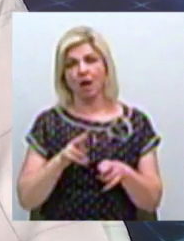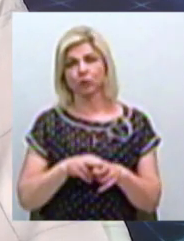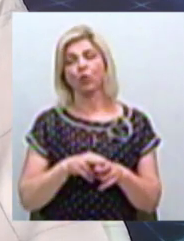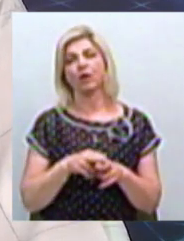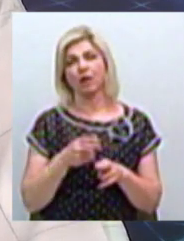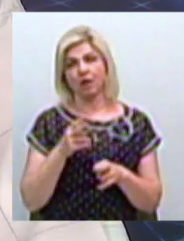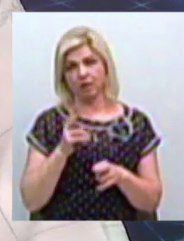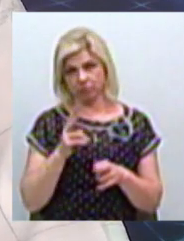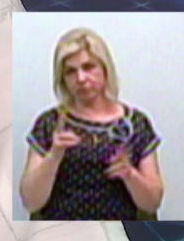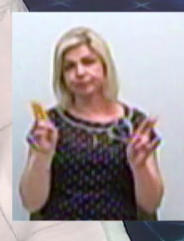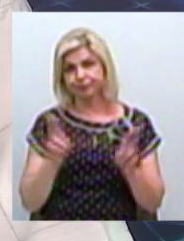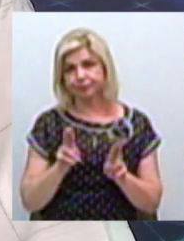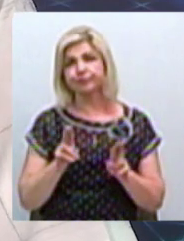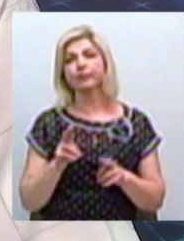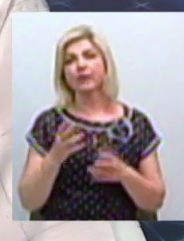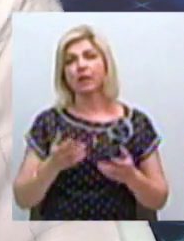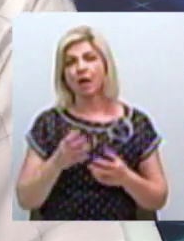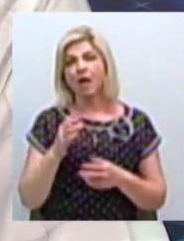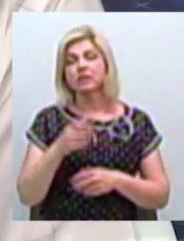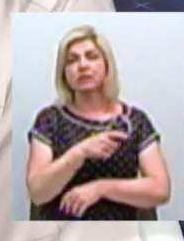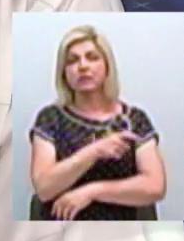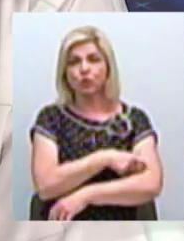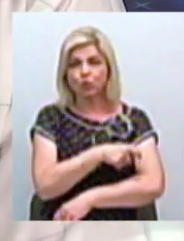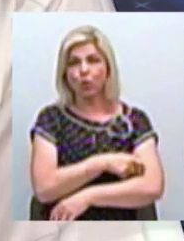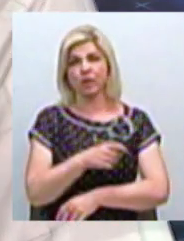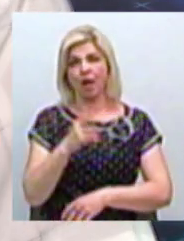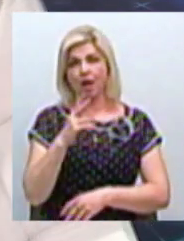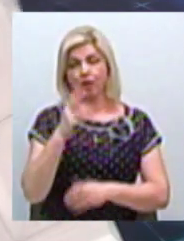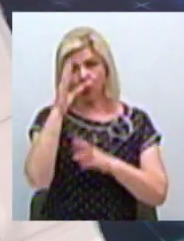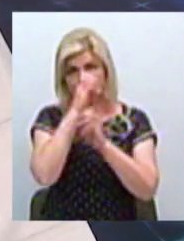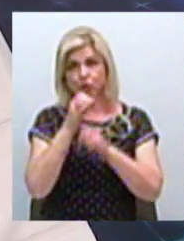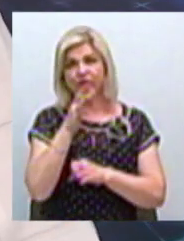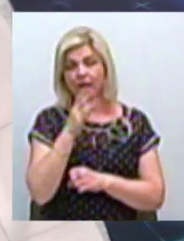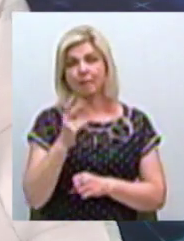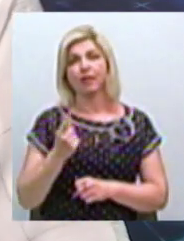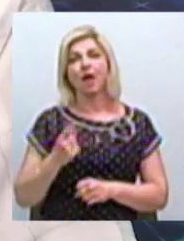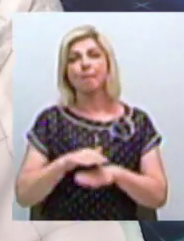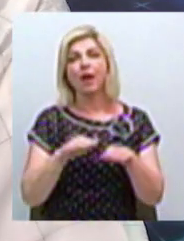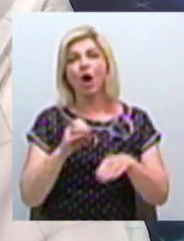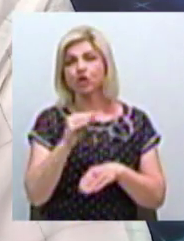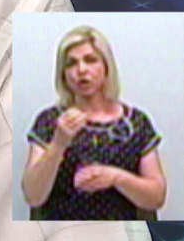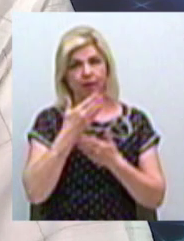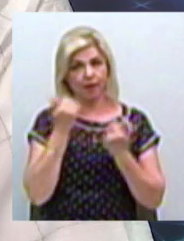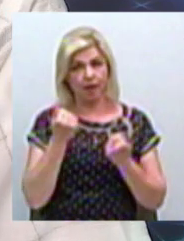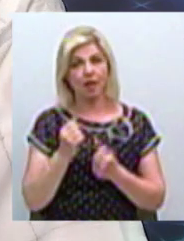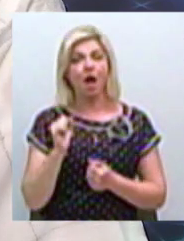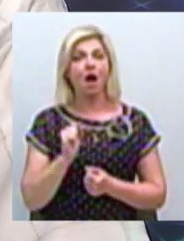применимы к отдыхающим. Спасателей в ночное время на пляжах нет. Что касается детей в спортивных школах,